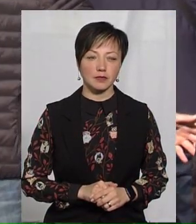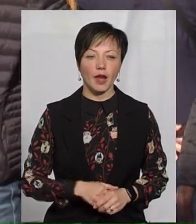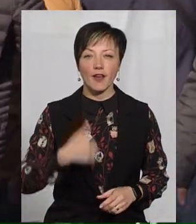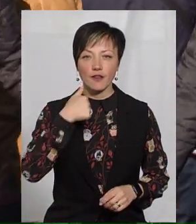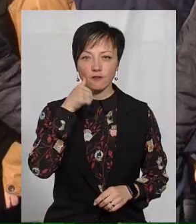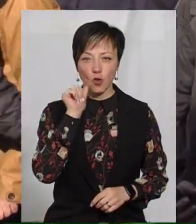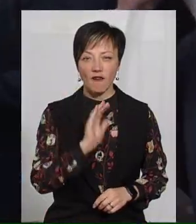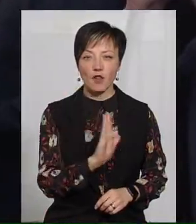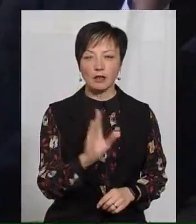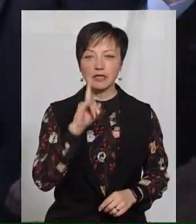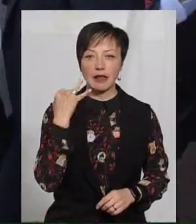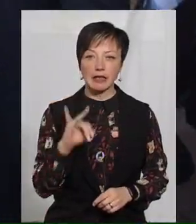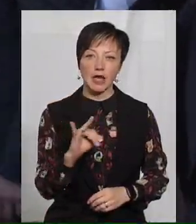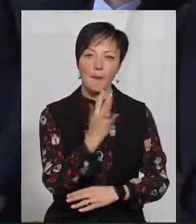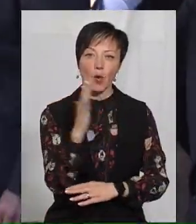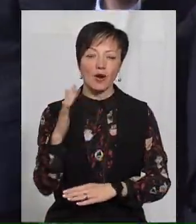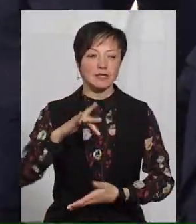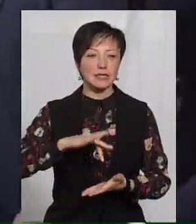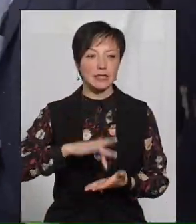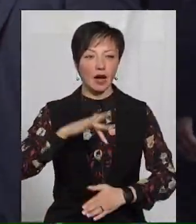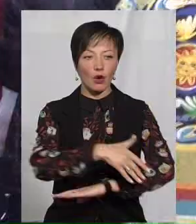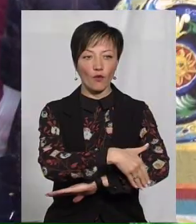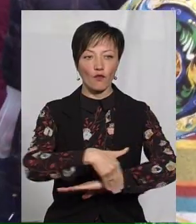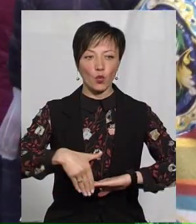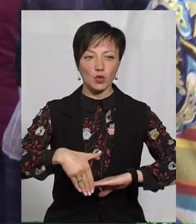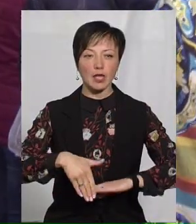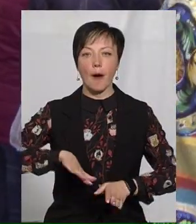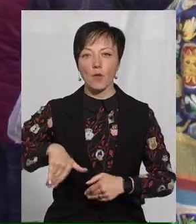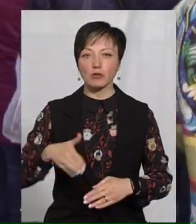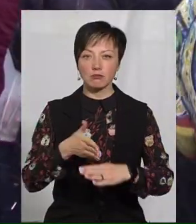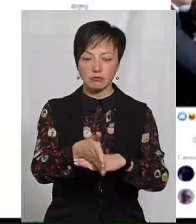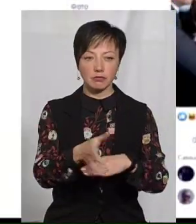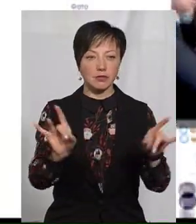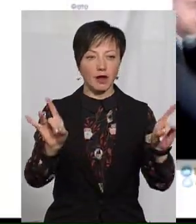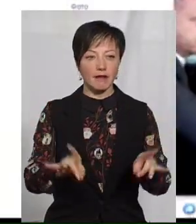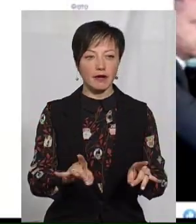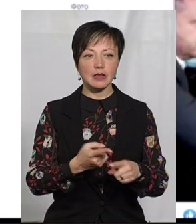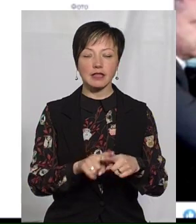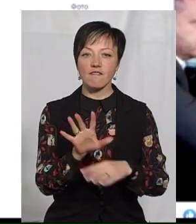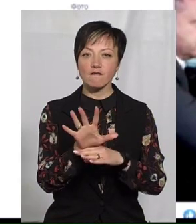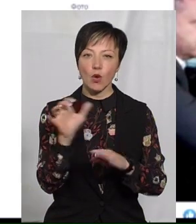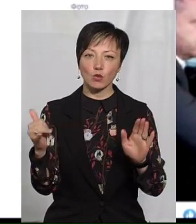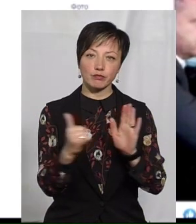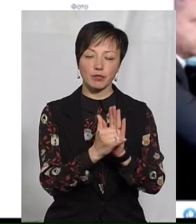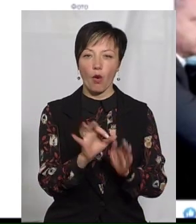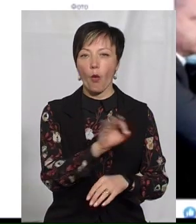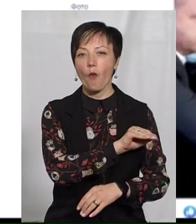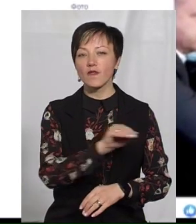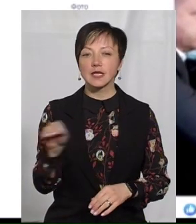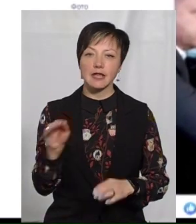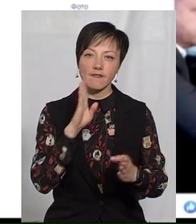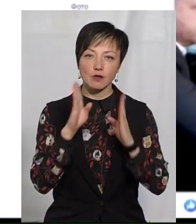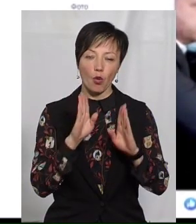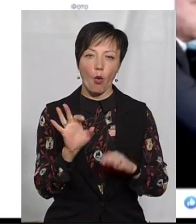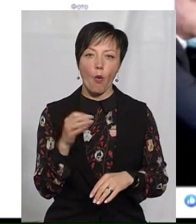Вчора Володимир Зеленський прогулявся центральною вулицею Проскурівської, а потім зайшов у кафе. Це фото потім з'явилося на офіційній